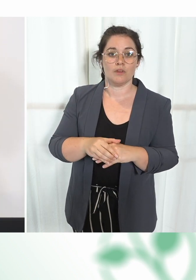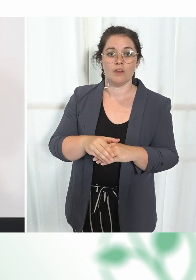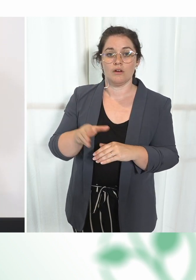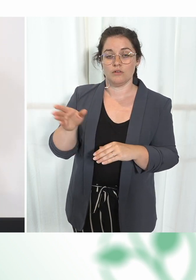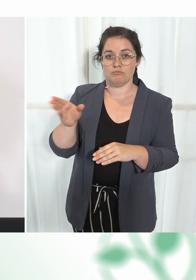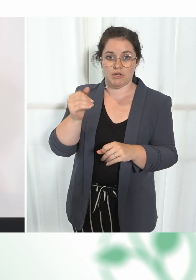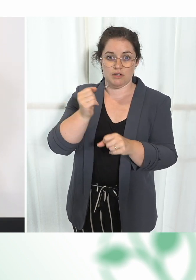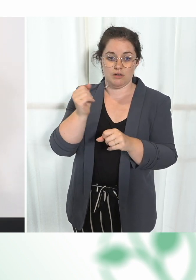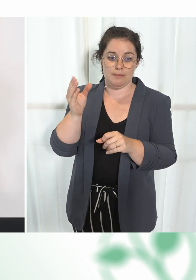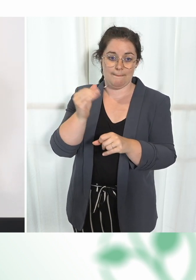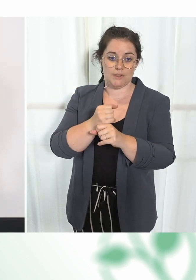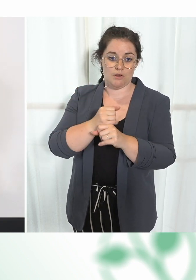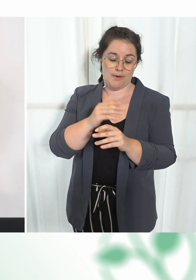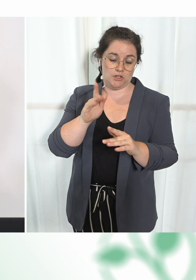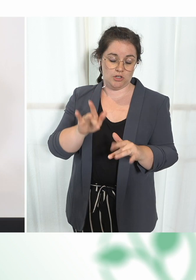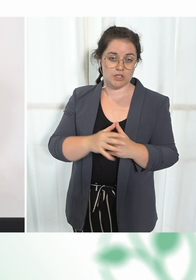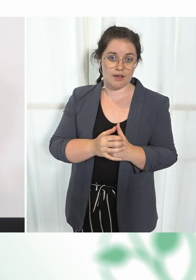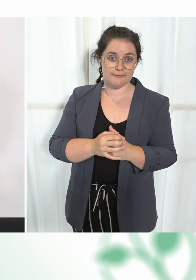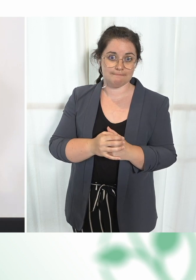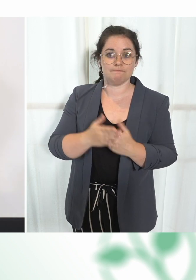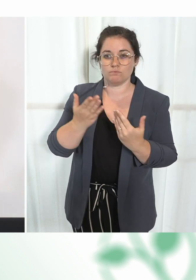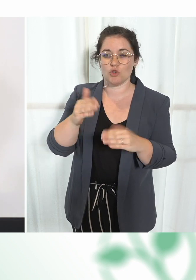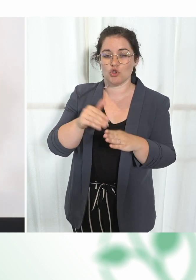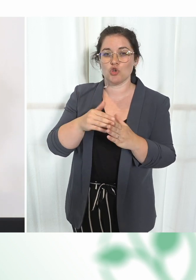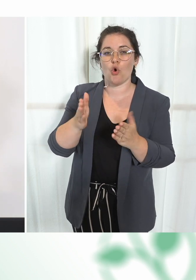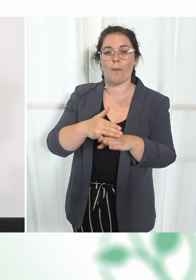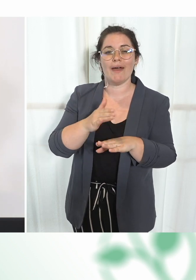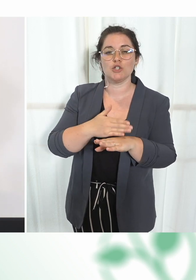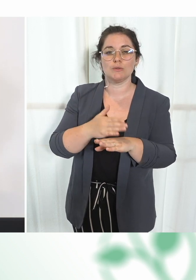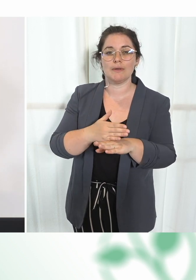auch durchführt. Genau, das ist noch so ein Beispiel, mit welchen